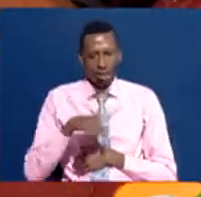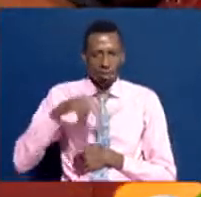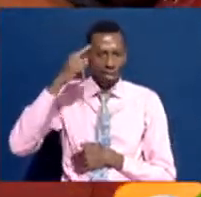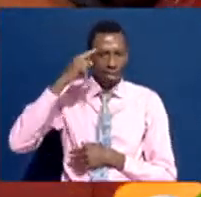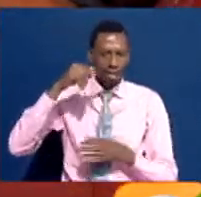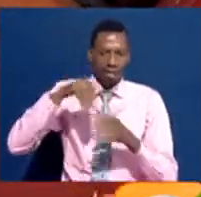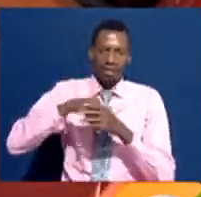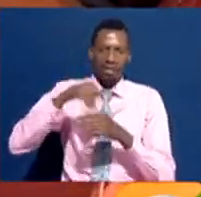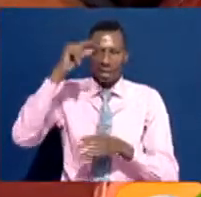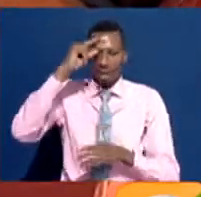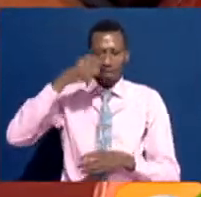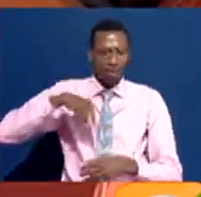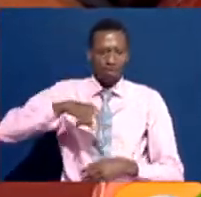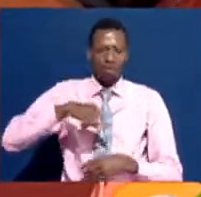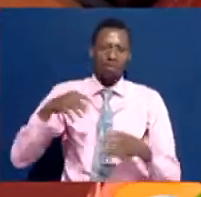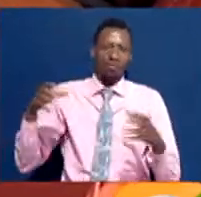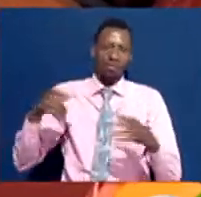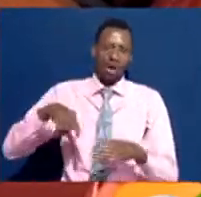serikali.